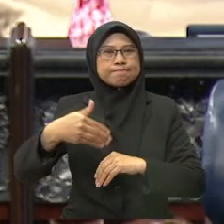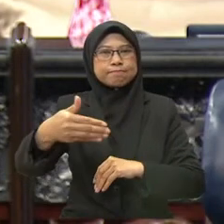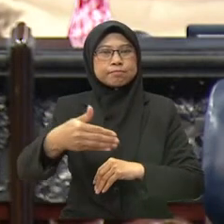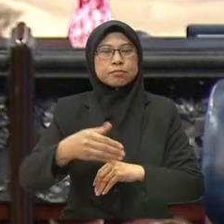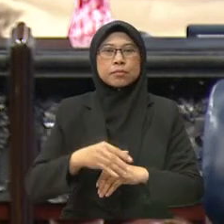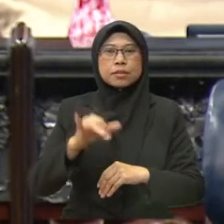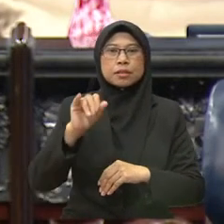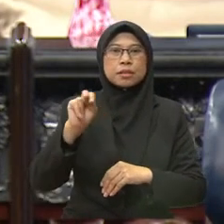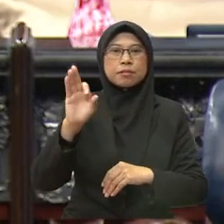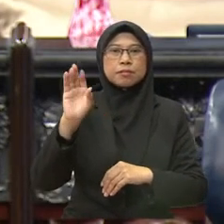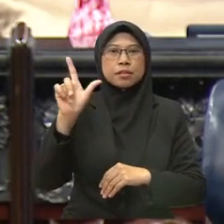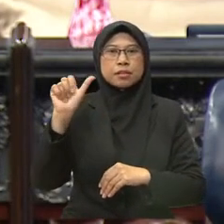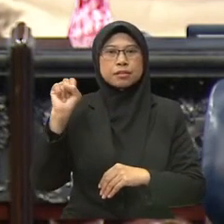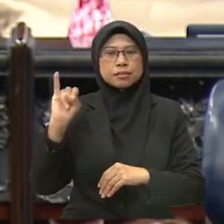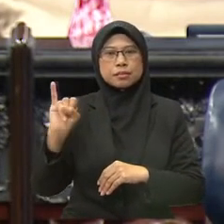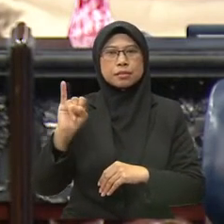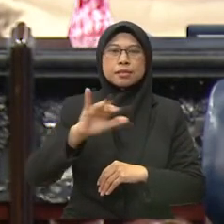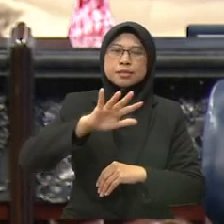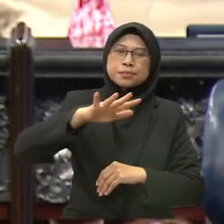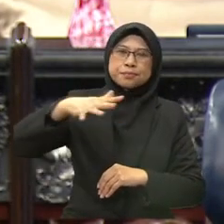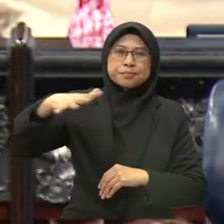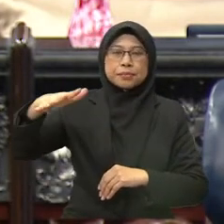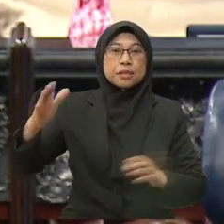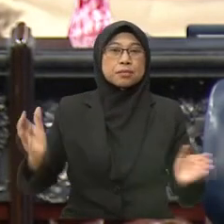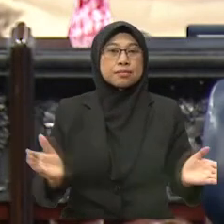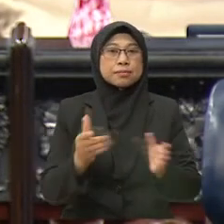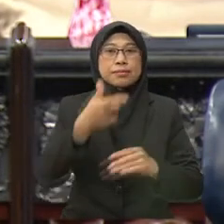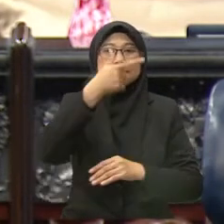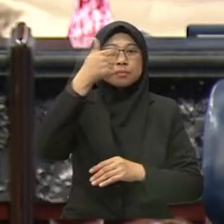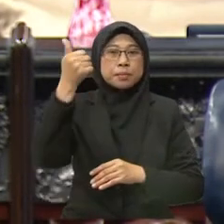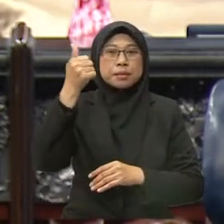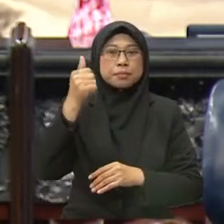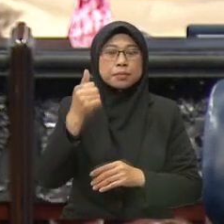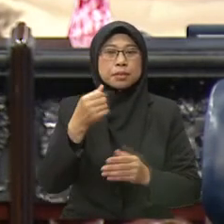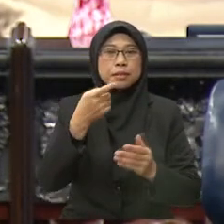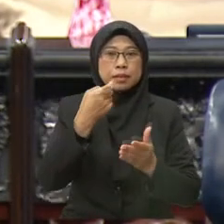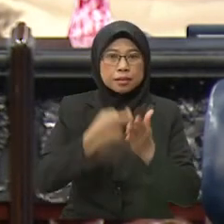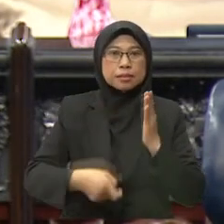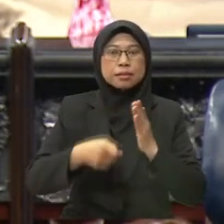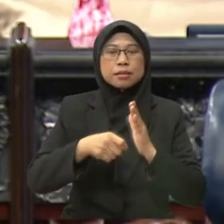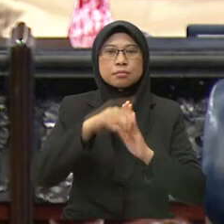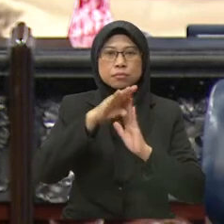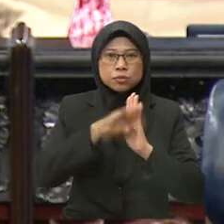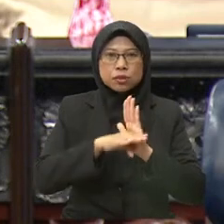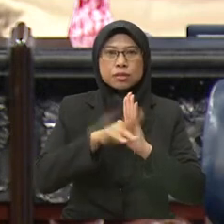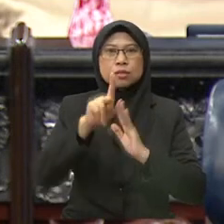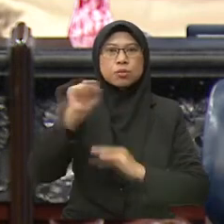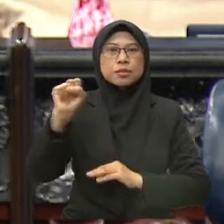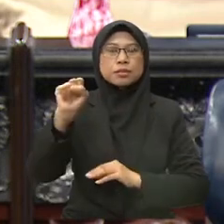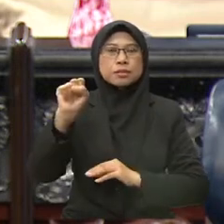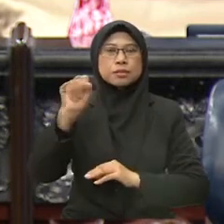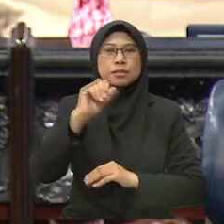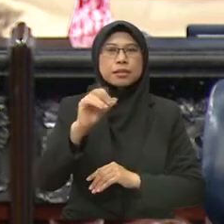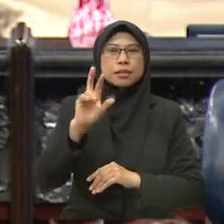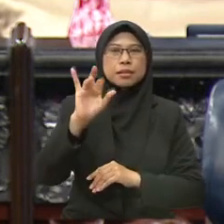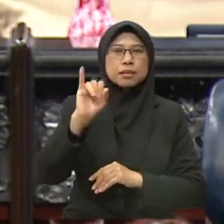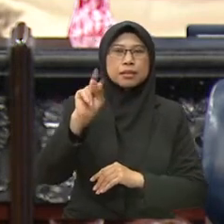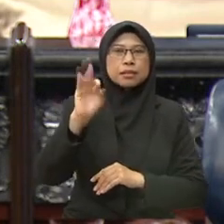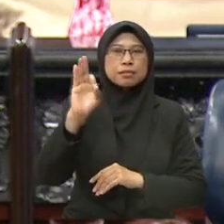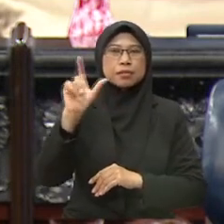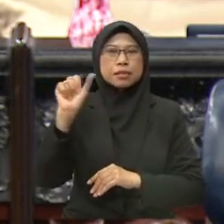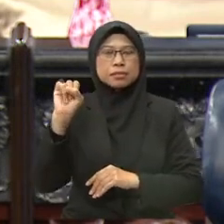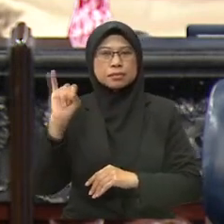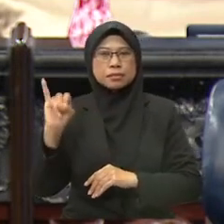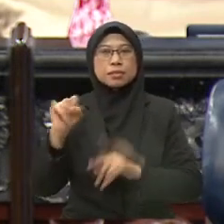inflasi telah menjadi sederhana didorong oleh faktor-faktor kos yang semakin berkurangan inflasi yang terkini